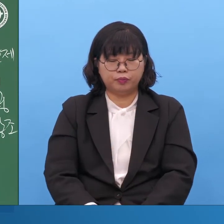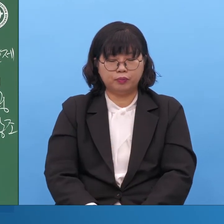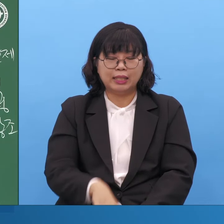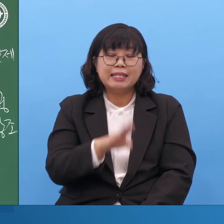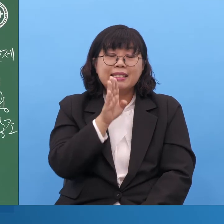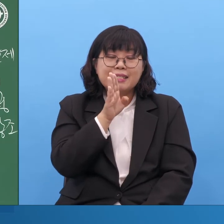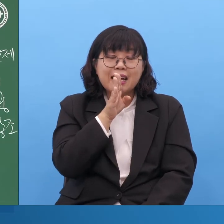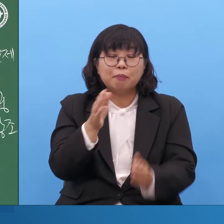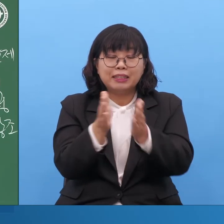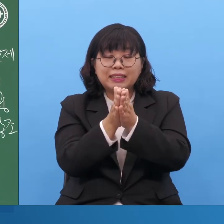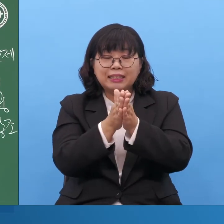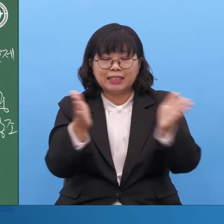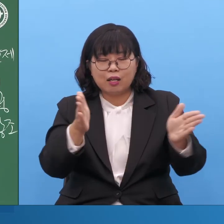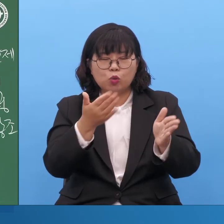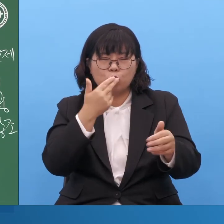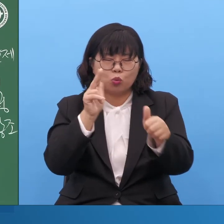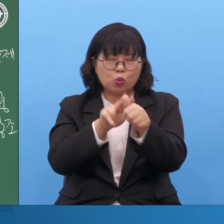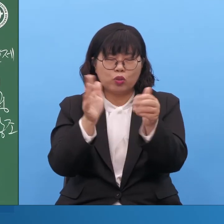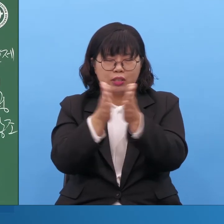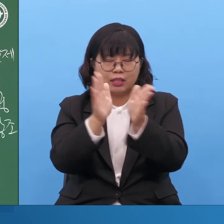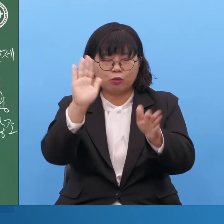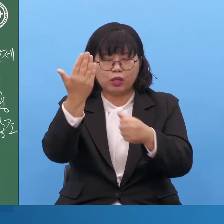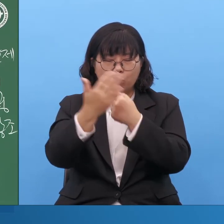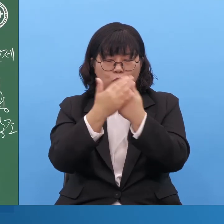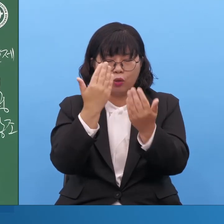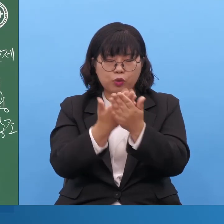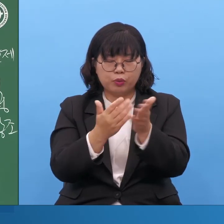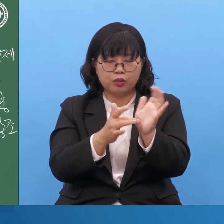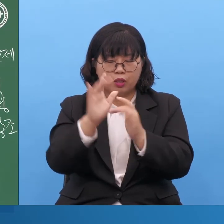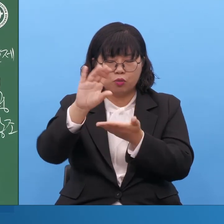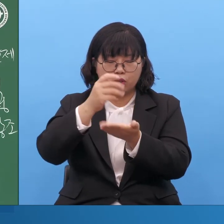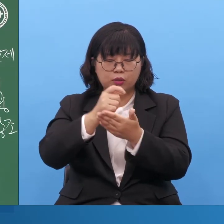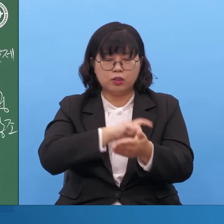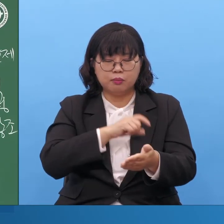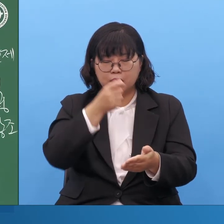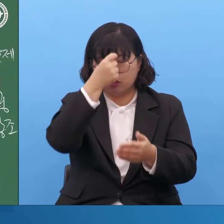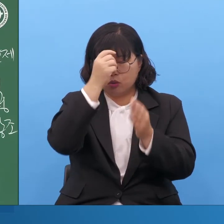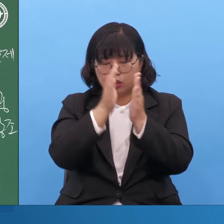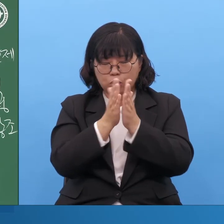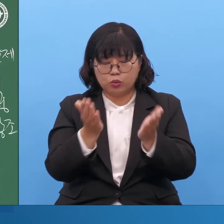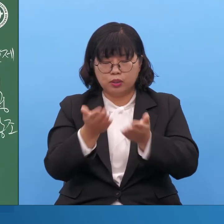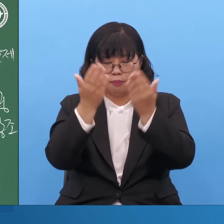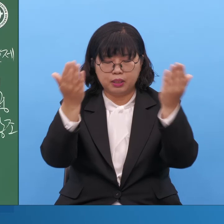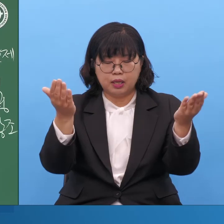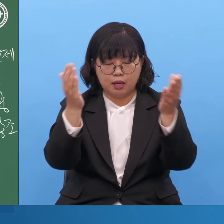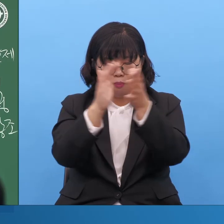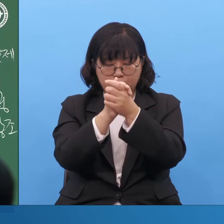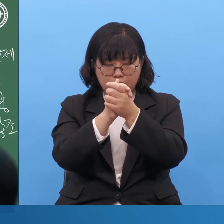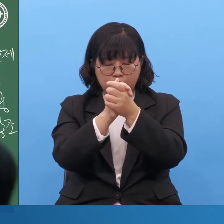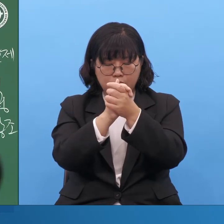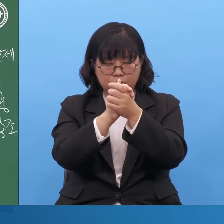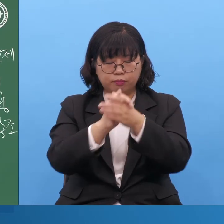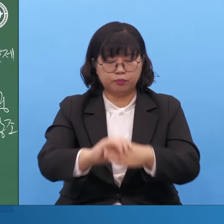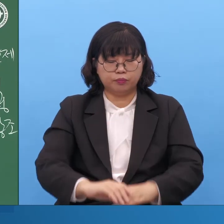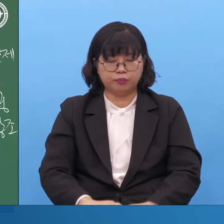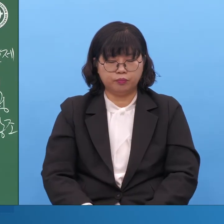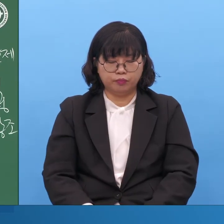참된 us. 시작을 하게 해 And let us have a 주옵소서. true start. 예수 그리스도 이름으로 In Jesus 기도하옵나이다. Christ's name we pray. 아멘. Amen.